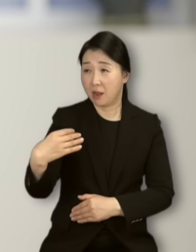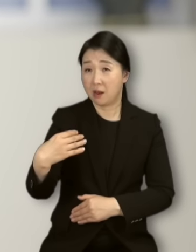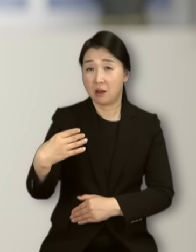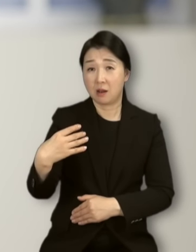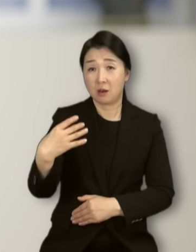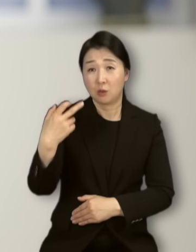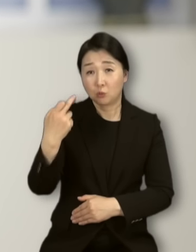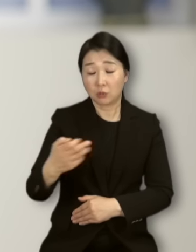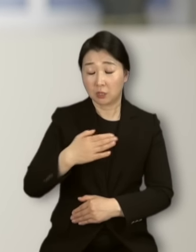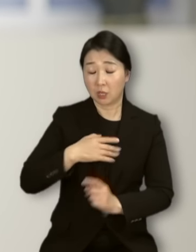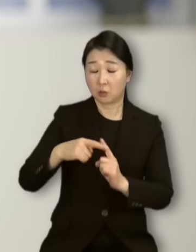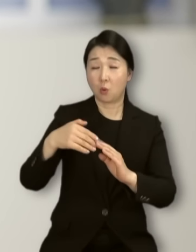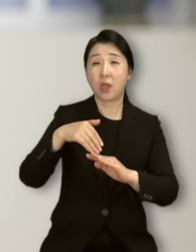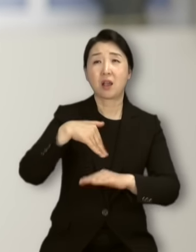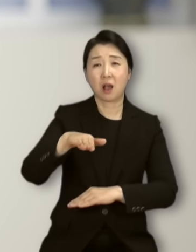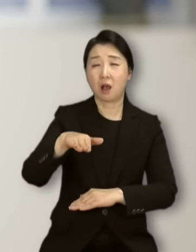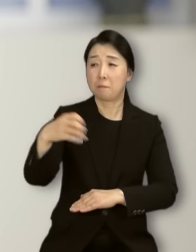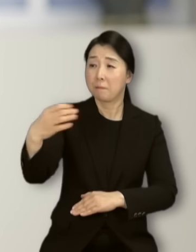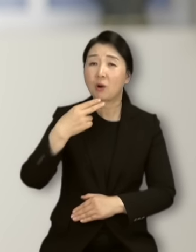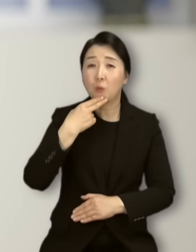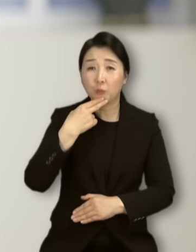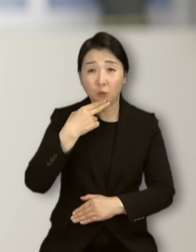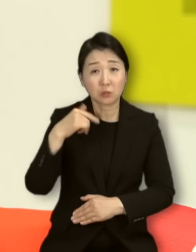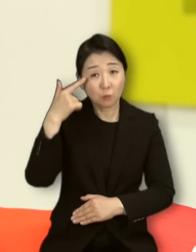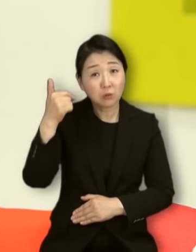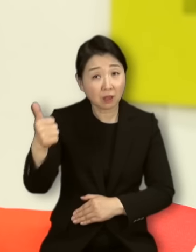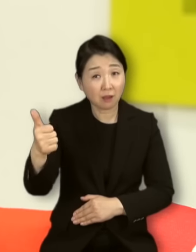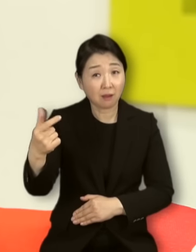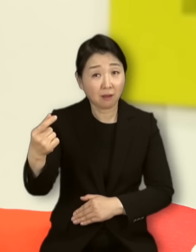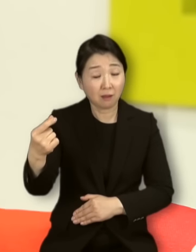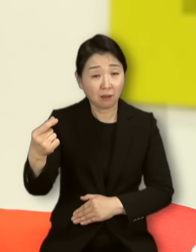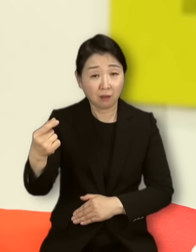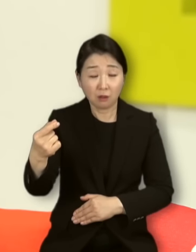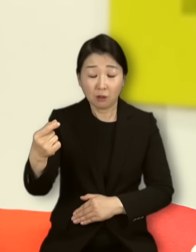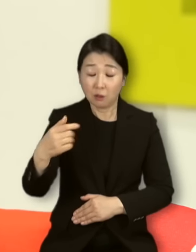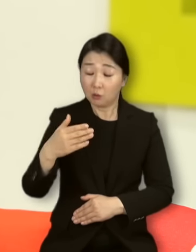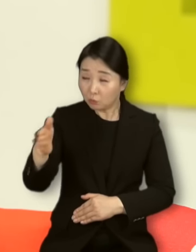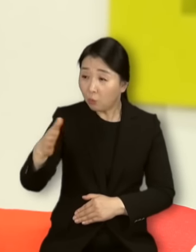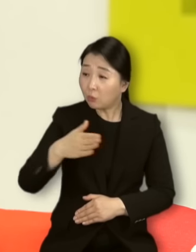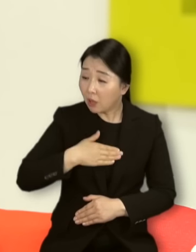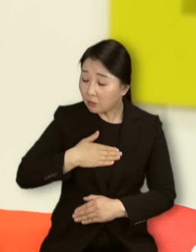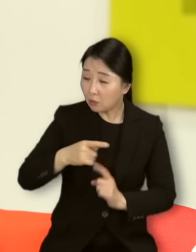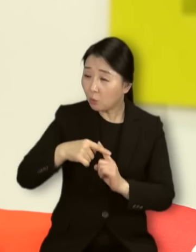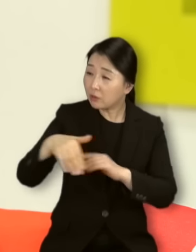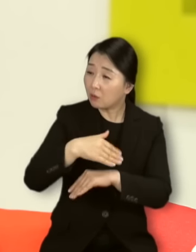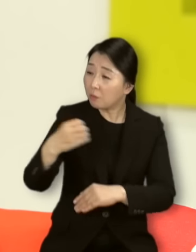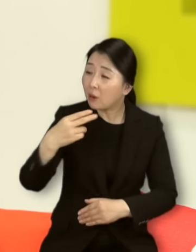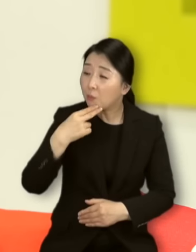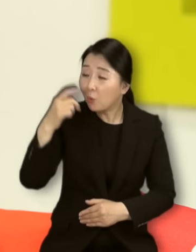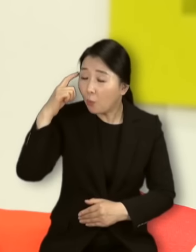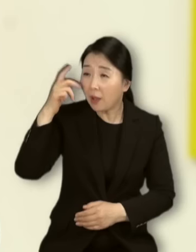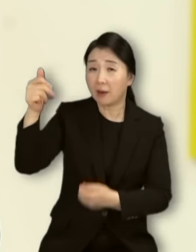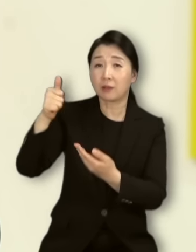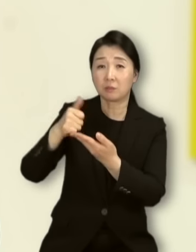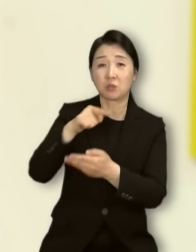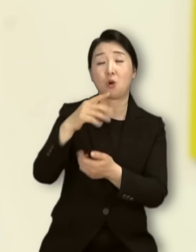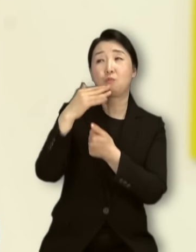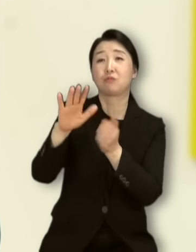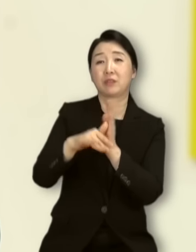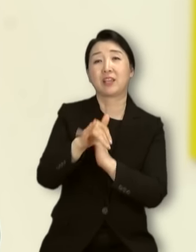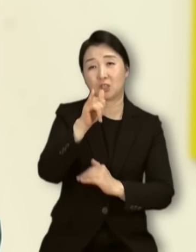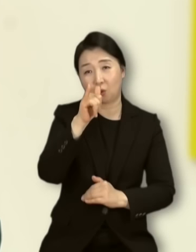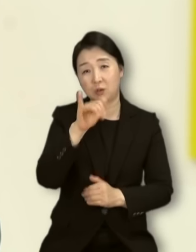하셨는데 동생 한 번도 그런 얘기를 안 하더라고요 우려 목회를 하시는데 예 그고 제가 물어봤어요 너는 왜 나한테 교회 가라는 얘기 안 하니 그랬더니 하나님이